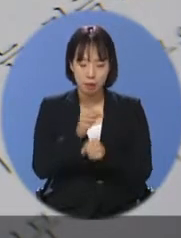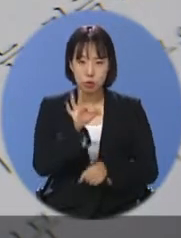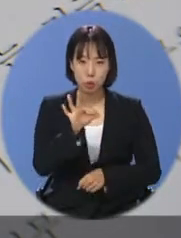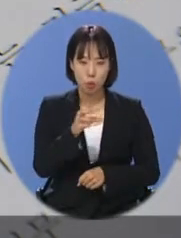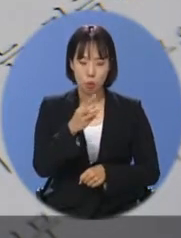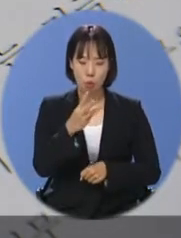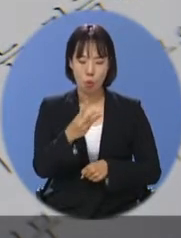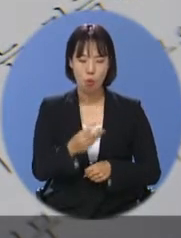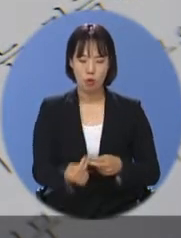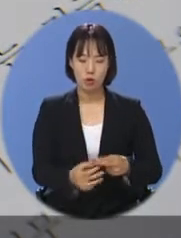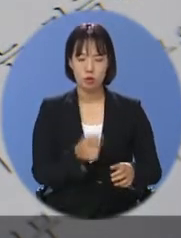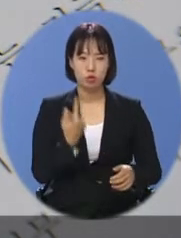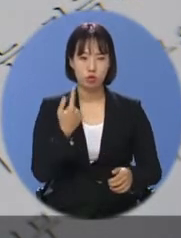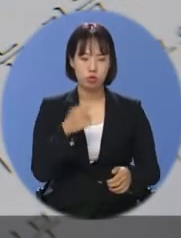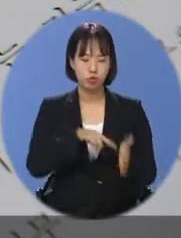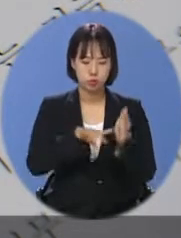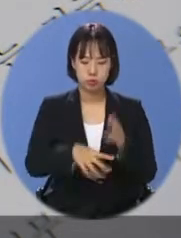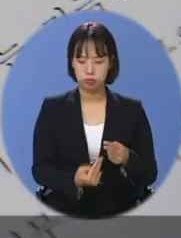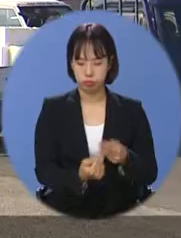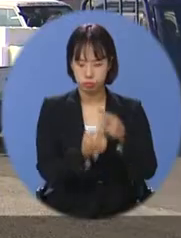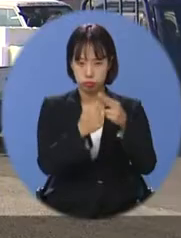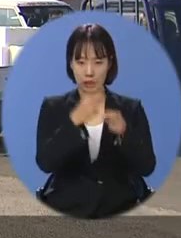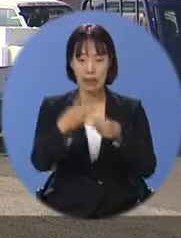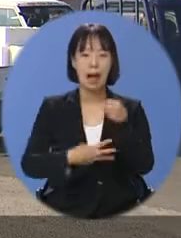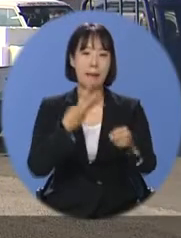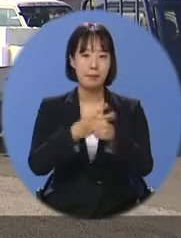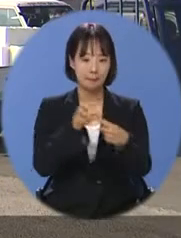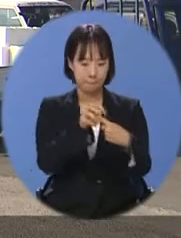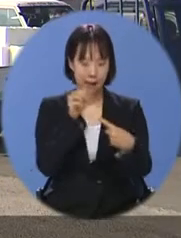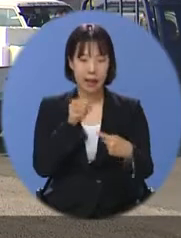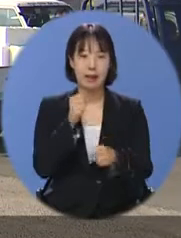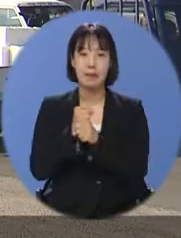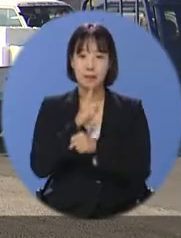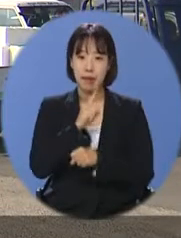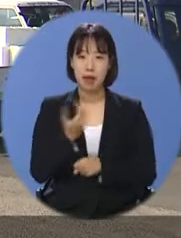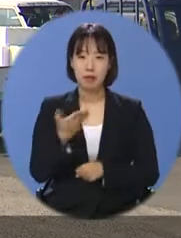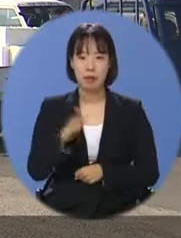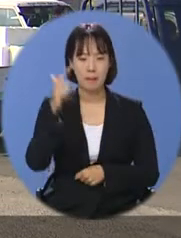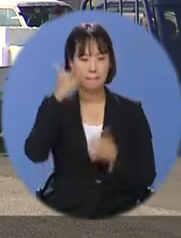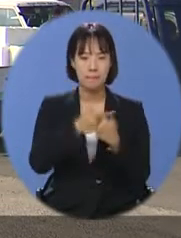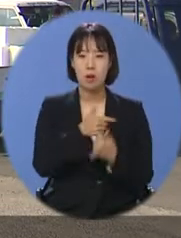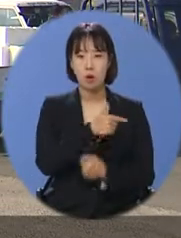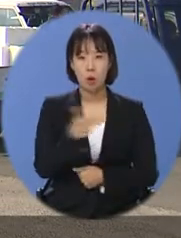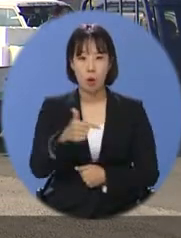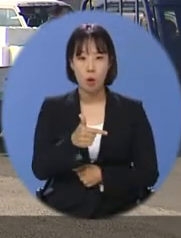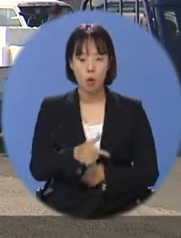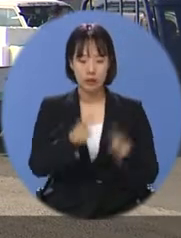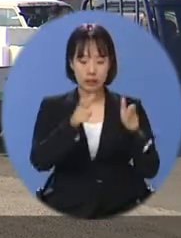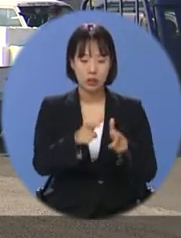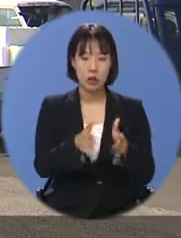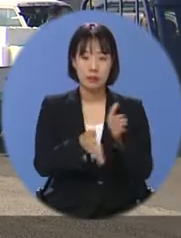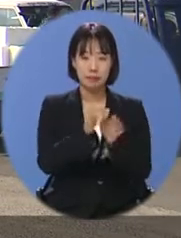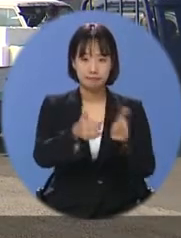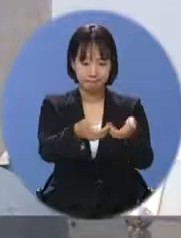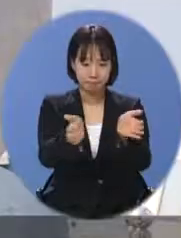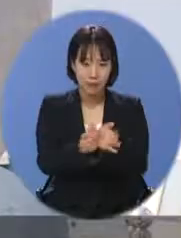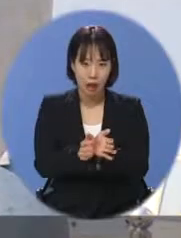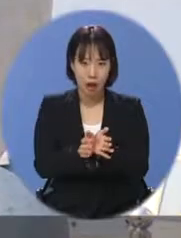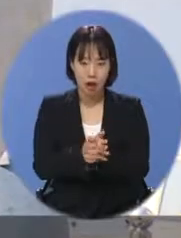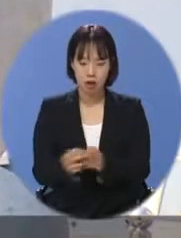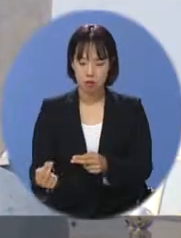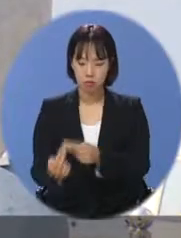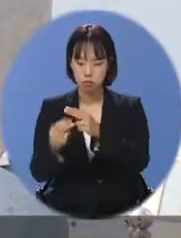3년에 걸쳐 기금을 마련해 충당할 계획입니다. 반대의 목소리도 큽니다. 지역 시민단체 등은 재정 자립도가 전국